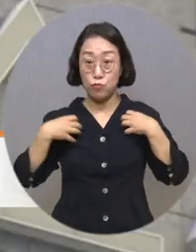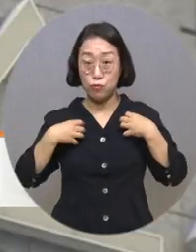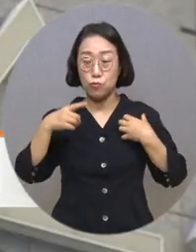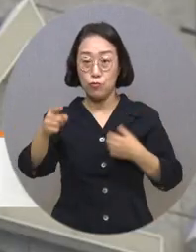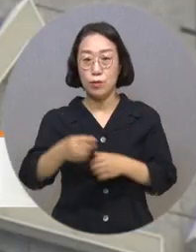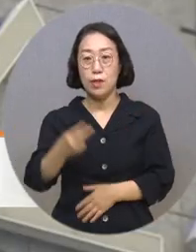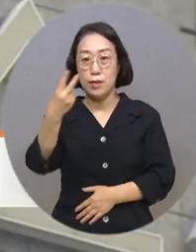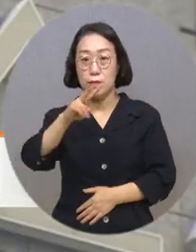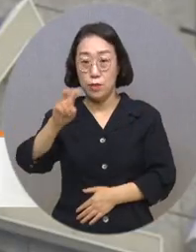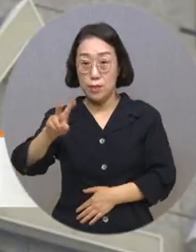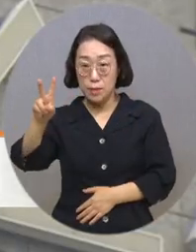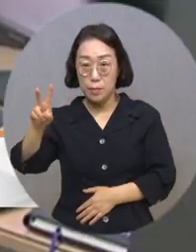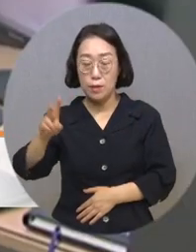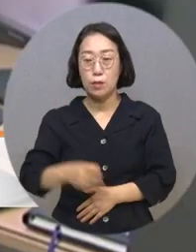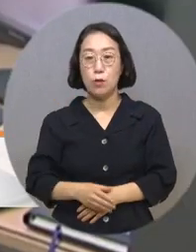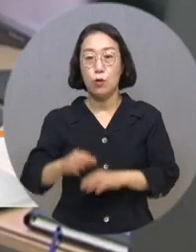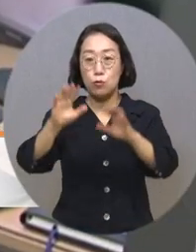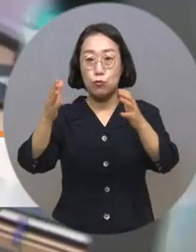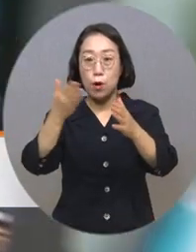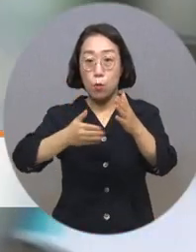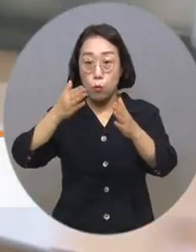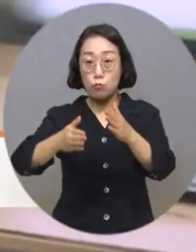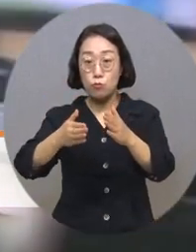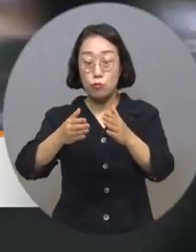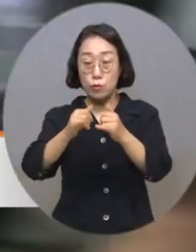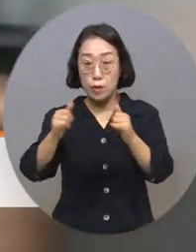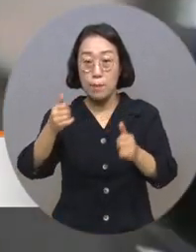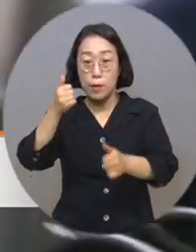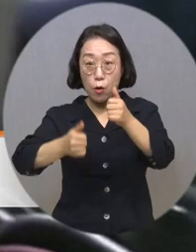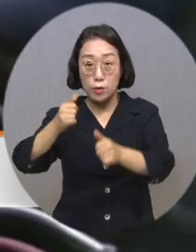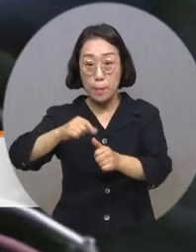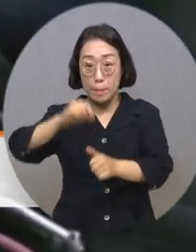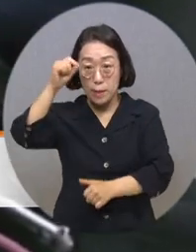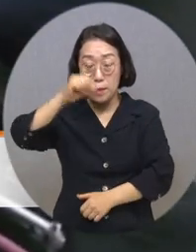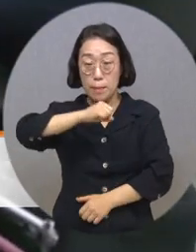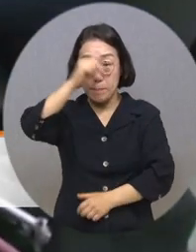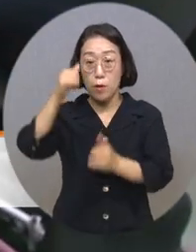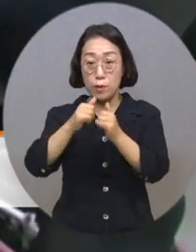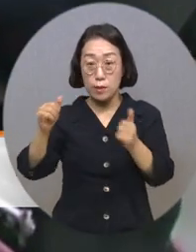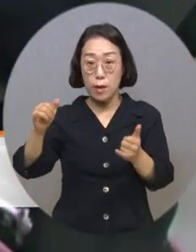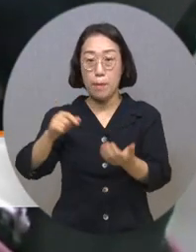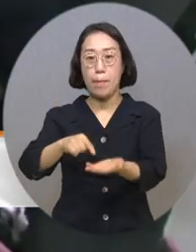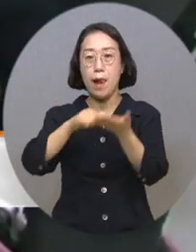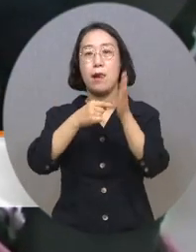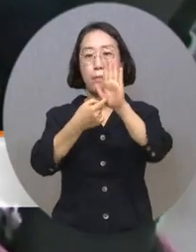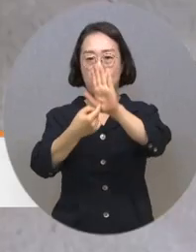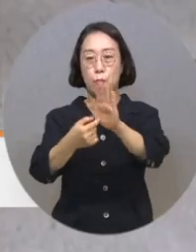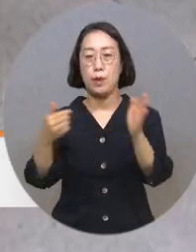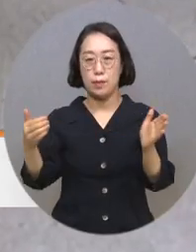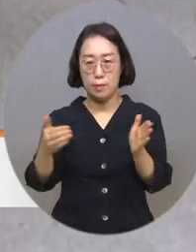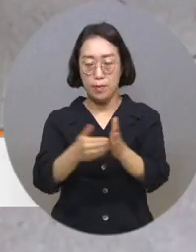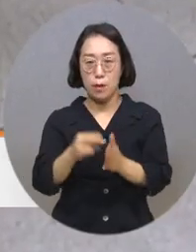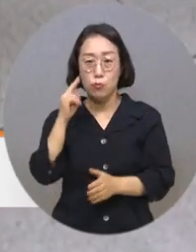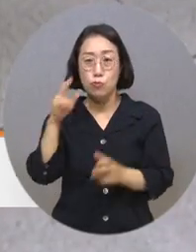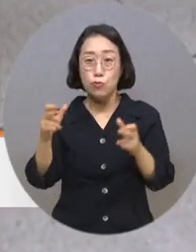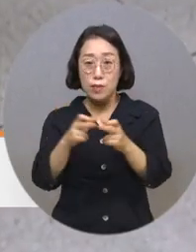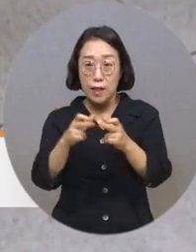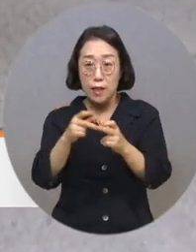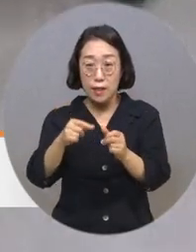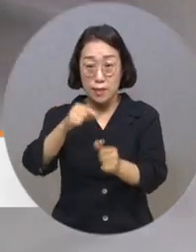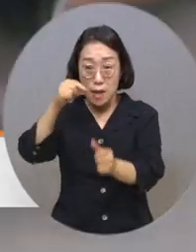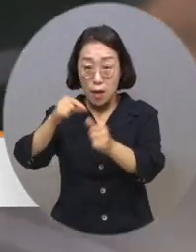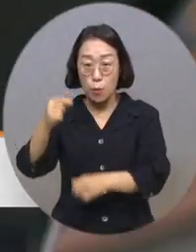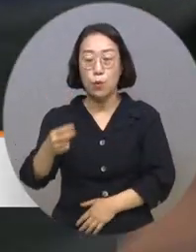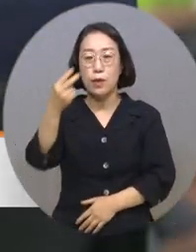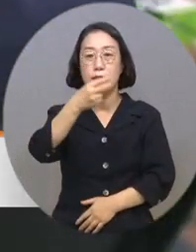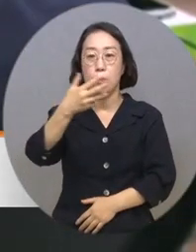중증장애인 국가공무원 경력경쟁채용시험 최종합격자 를 발표했습니다 중증장애인 경력 채용은 지난